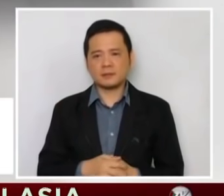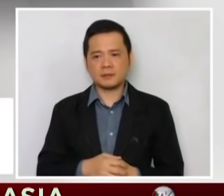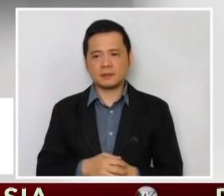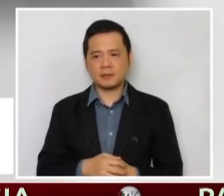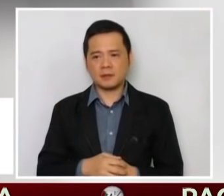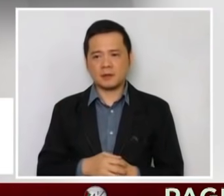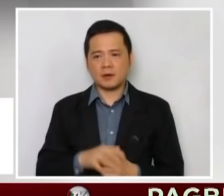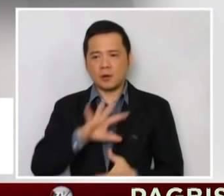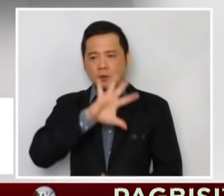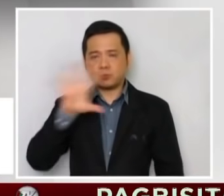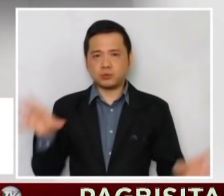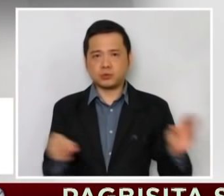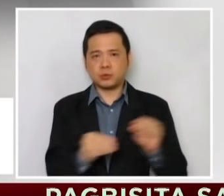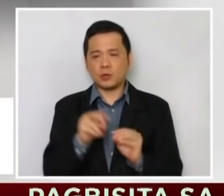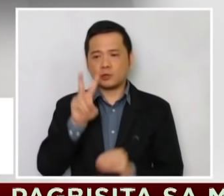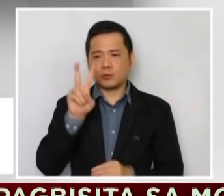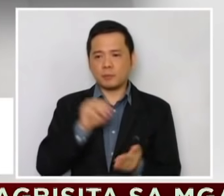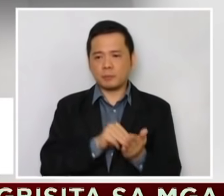na po sa